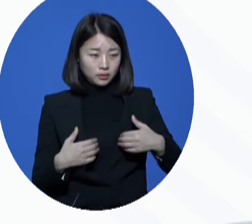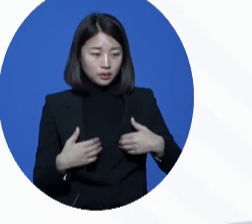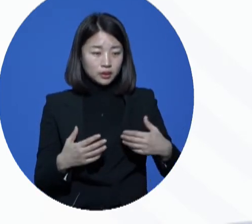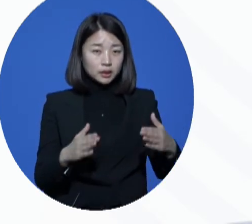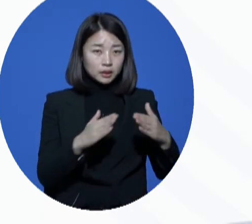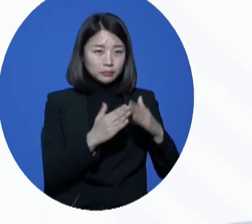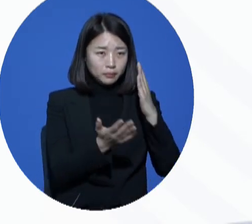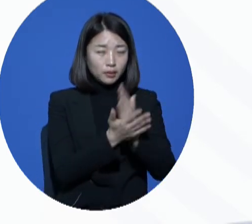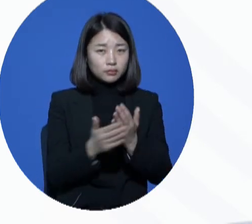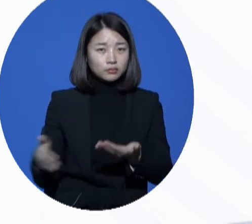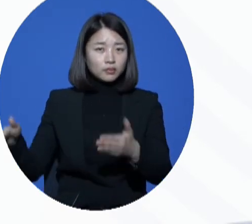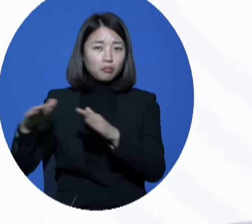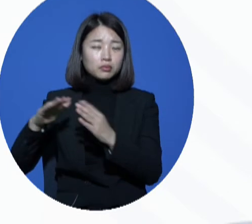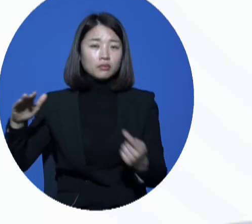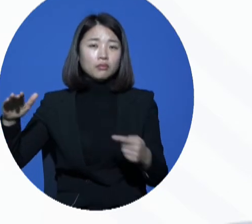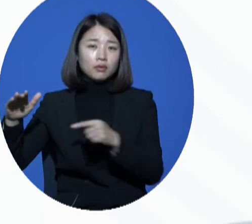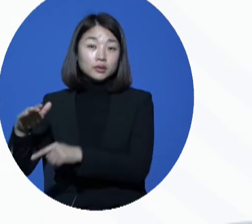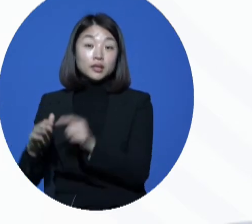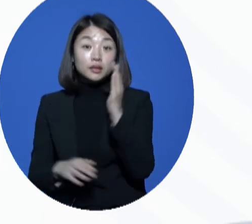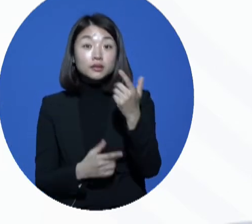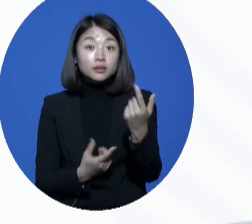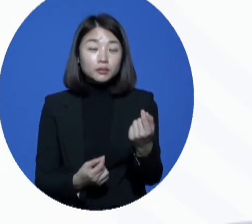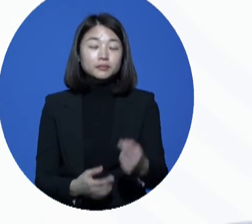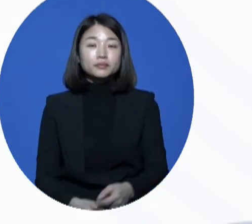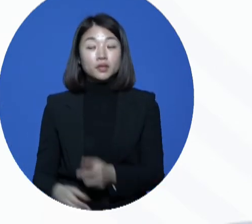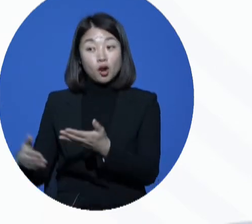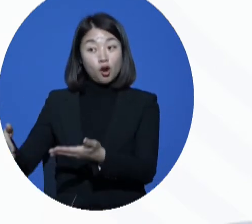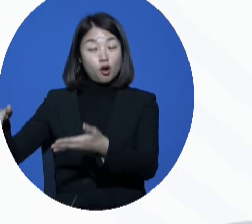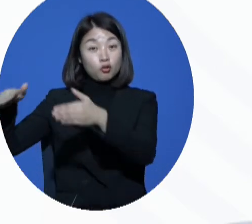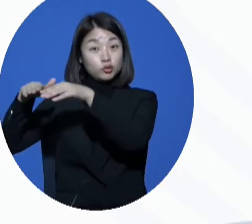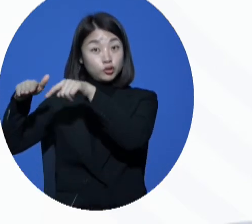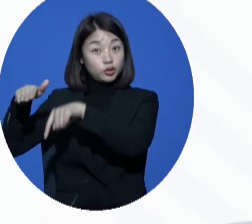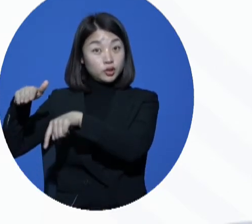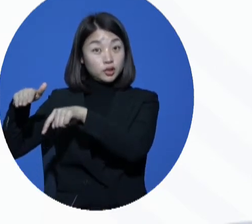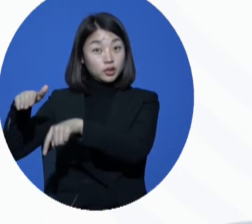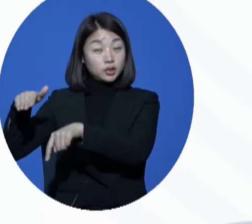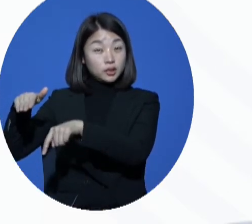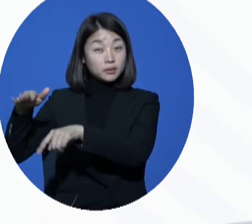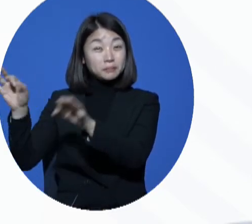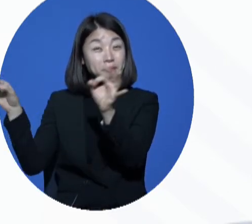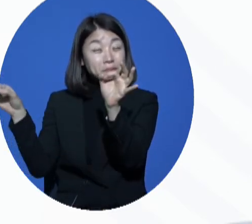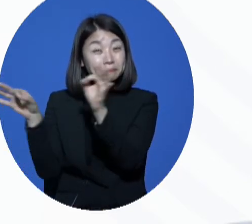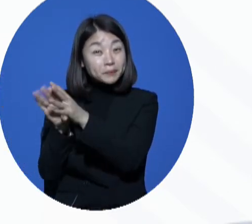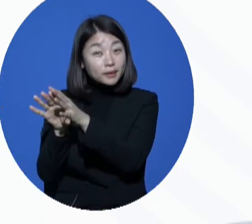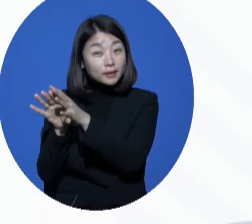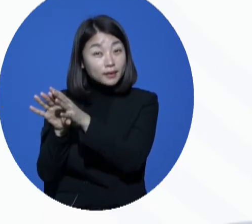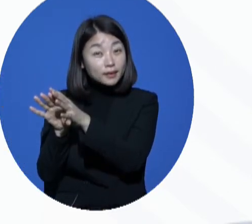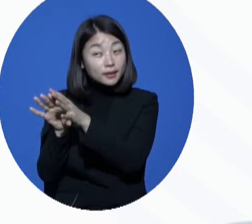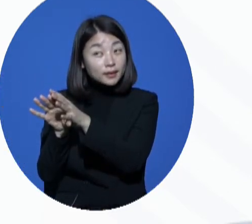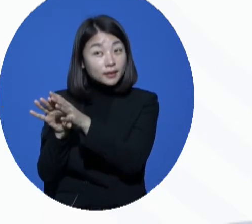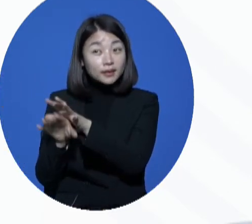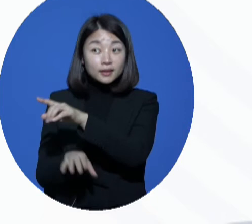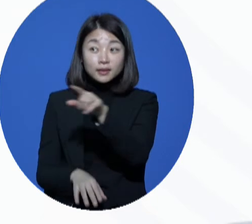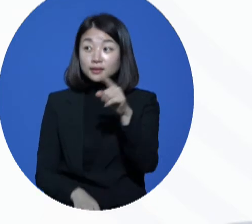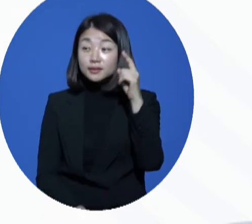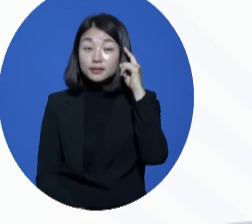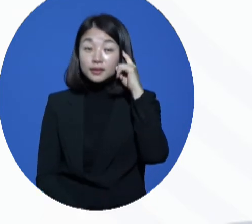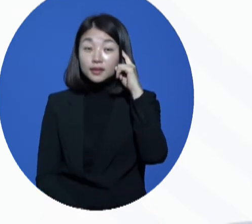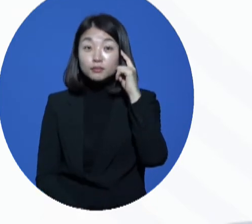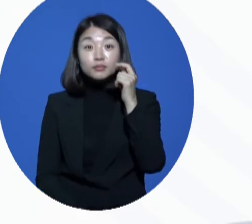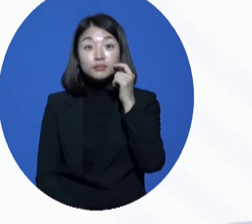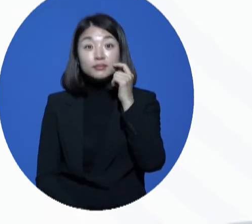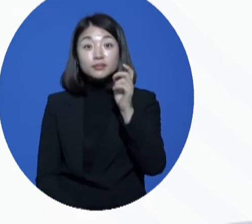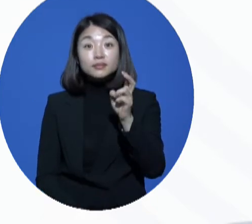말씀을 하셨는데요. 혹시 거주 시설이 하나도 없는 사회는 혹시 상상해 보지